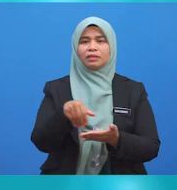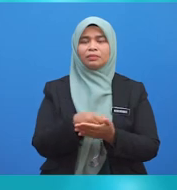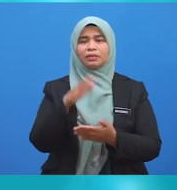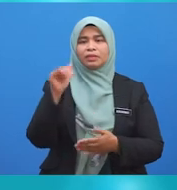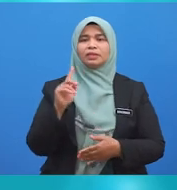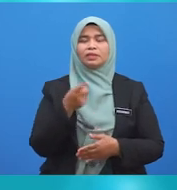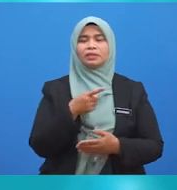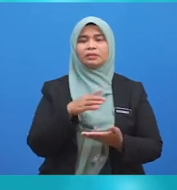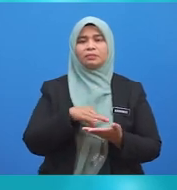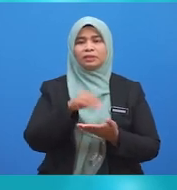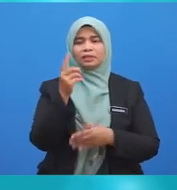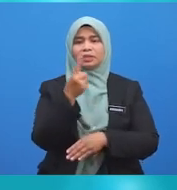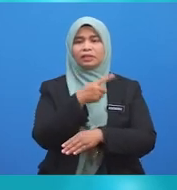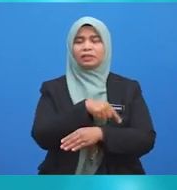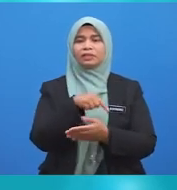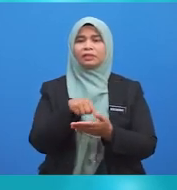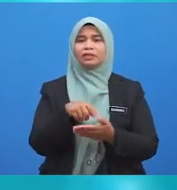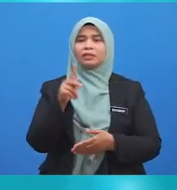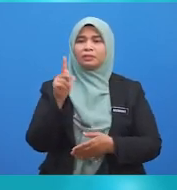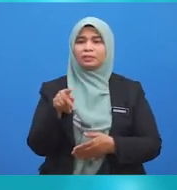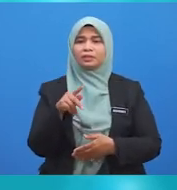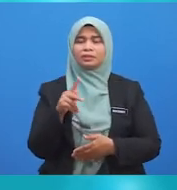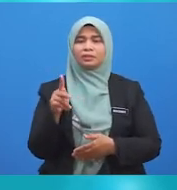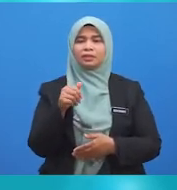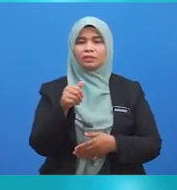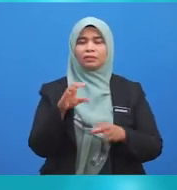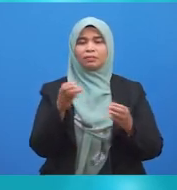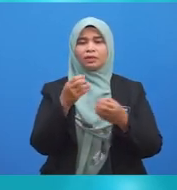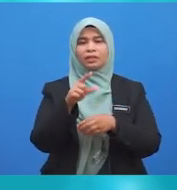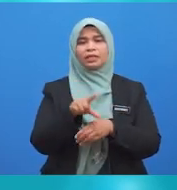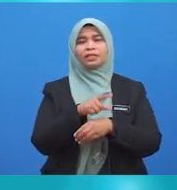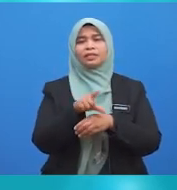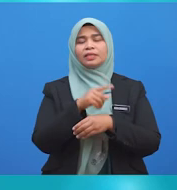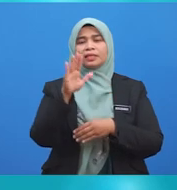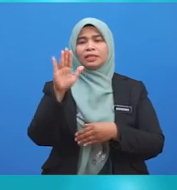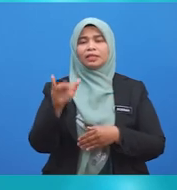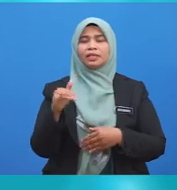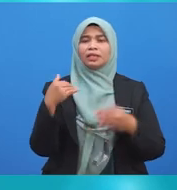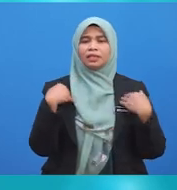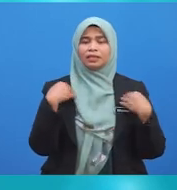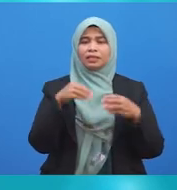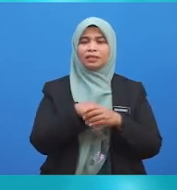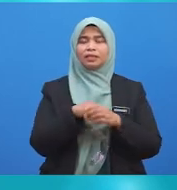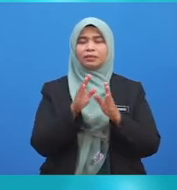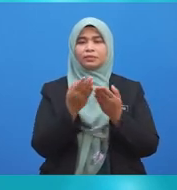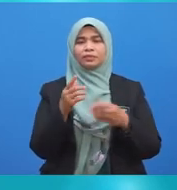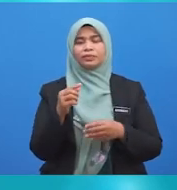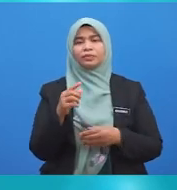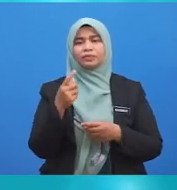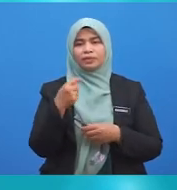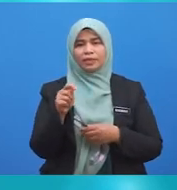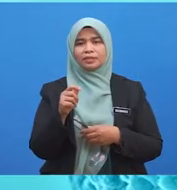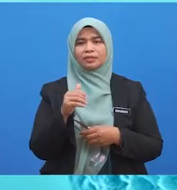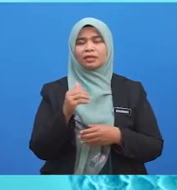pada hari ini, pastikan anda membuat latihan yang ada di dalam buku teks atau yang diberikan oleh guru